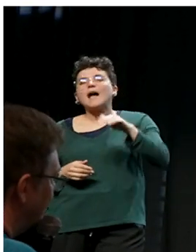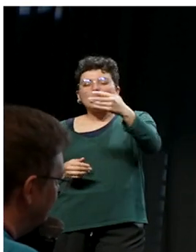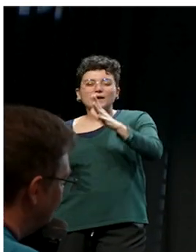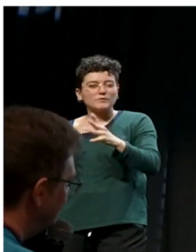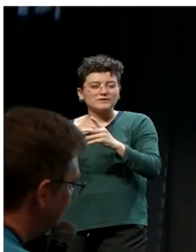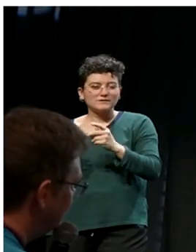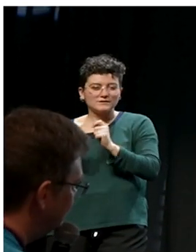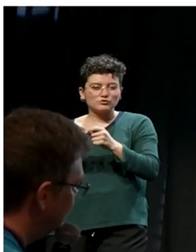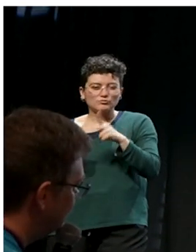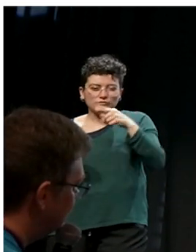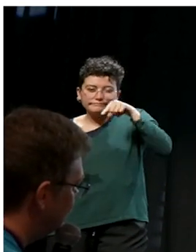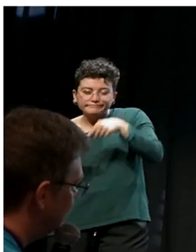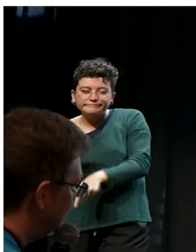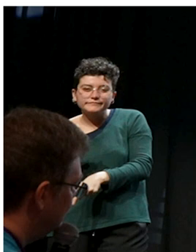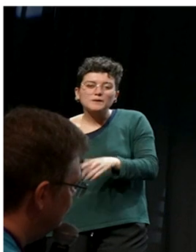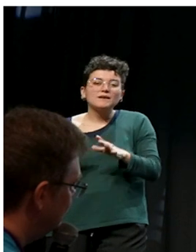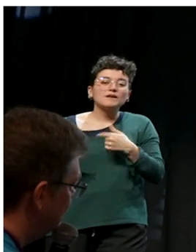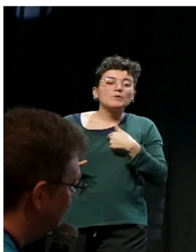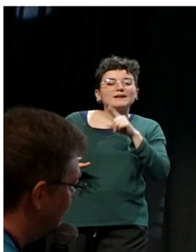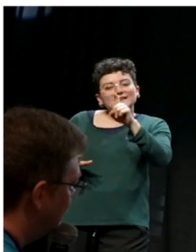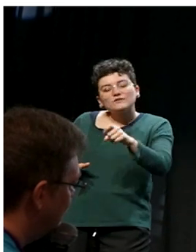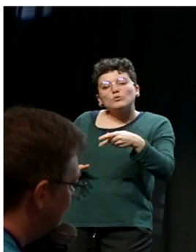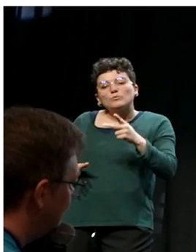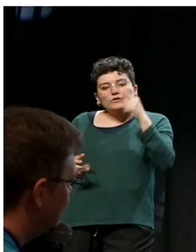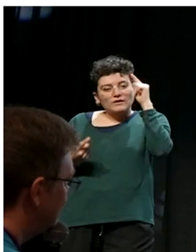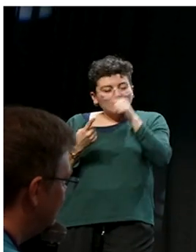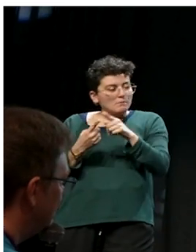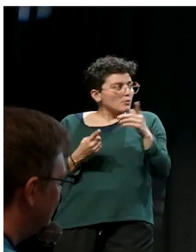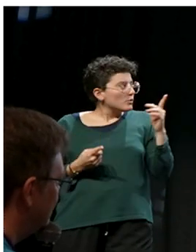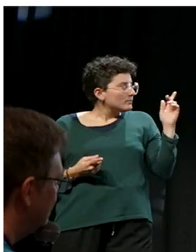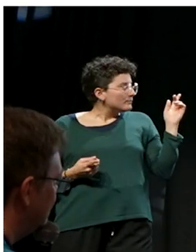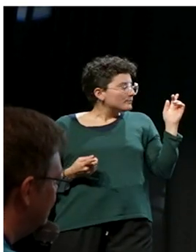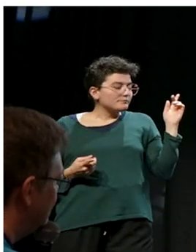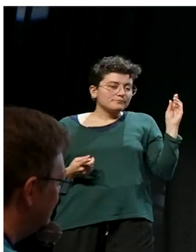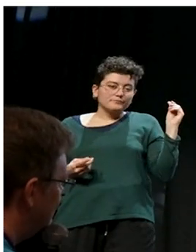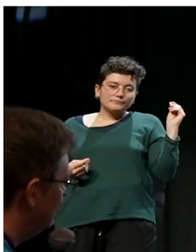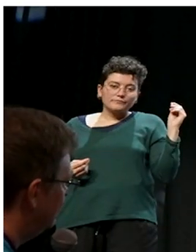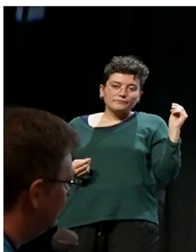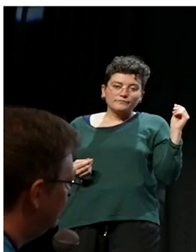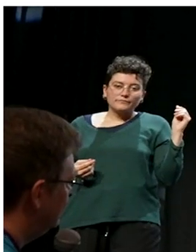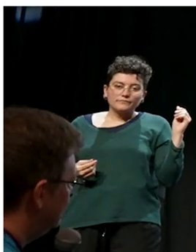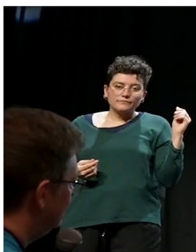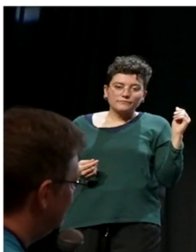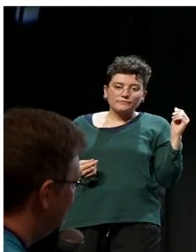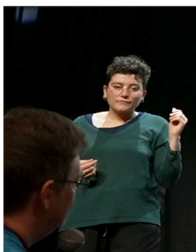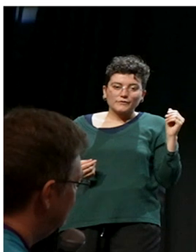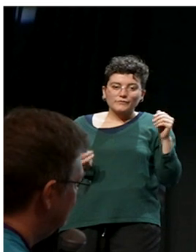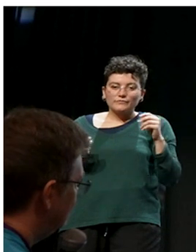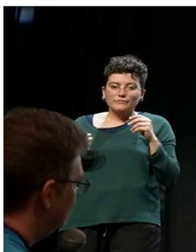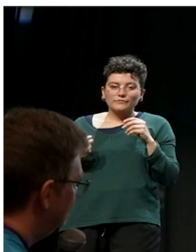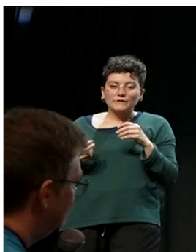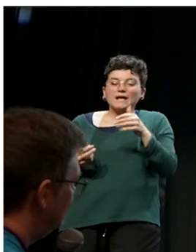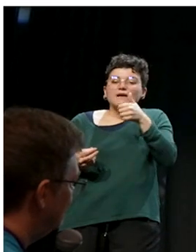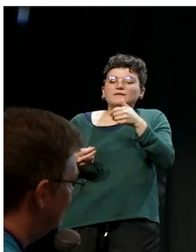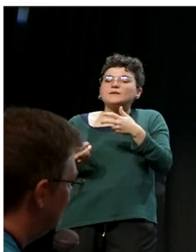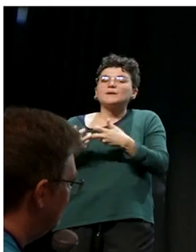que tu avais justement sur... le fait de, par rapport à l'outil disait Étienne, c'est d'avoir une recherche spécifique sur un illustrateur,